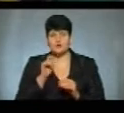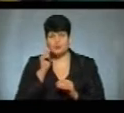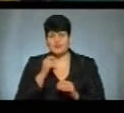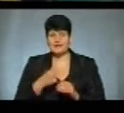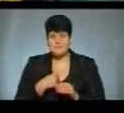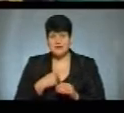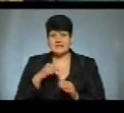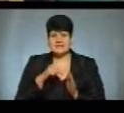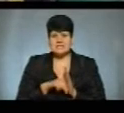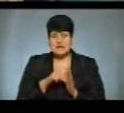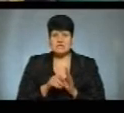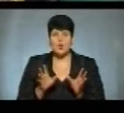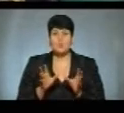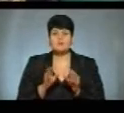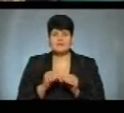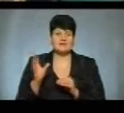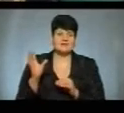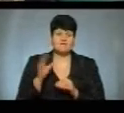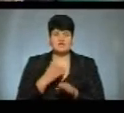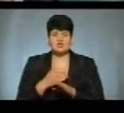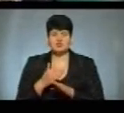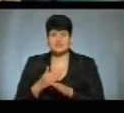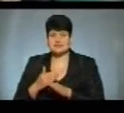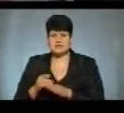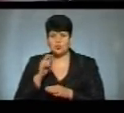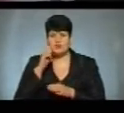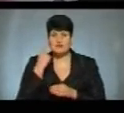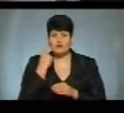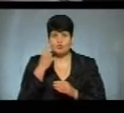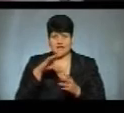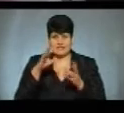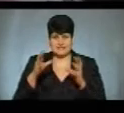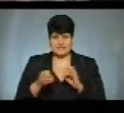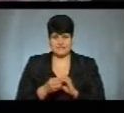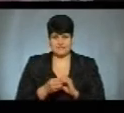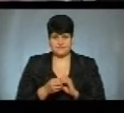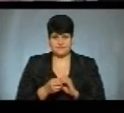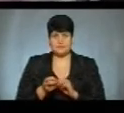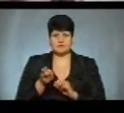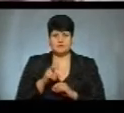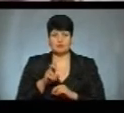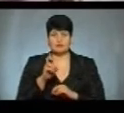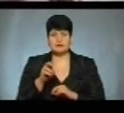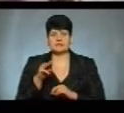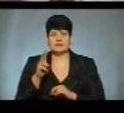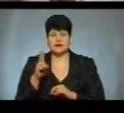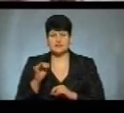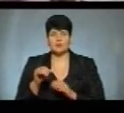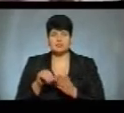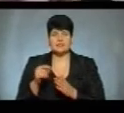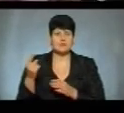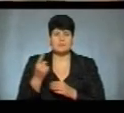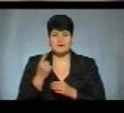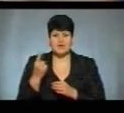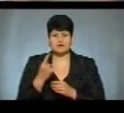мене значить об'єднання всіх частин країни в одне ціле. Прийшов на акцію Богдан Ткачик, учасник першого ланцюга єднання,